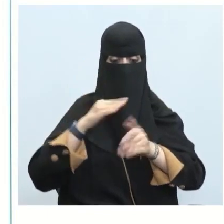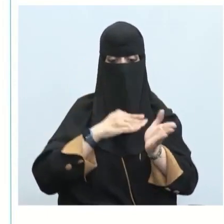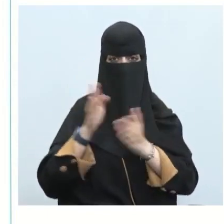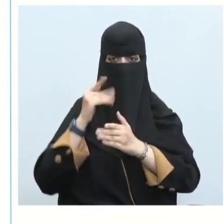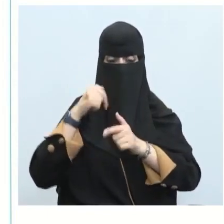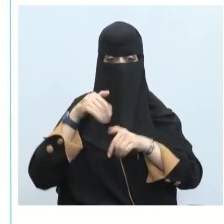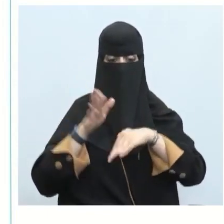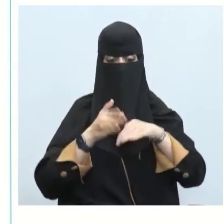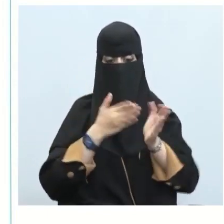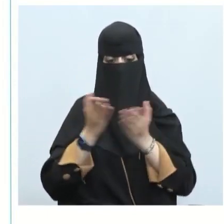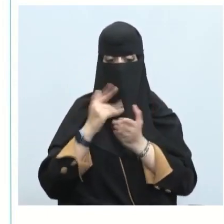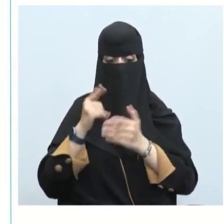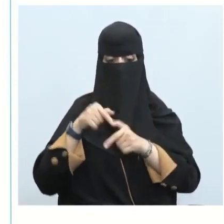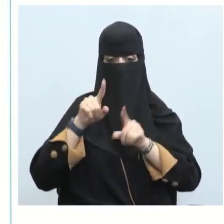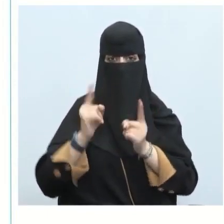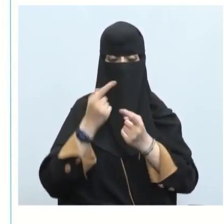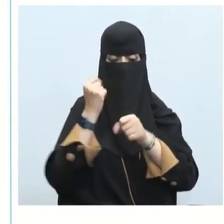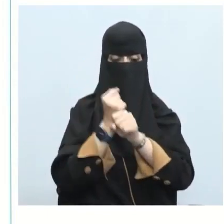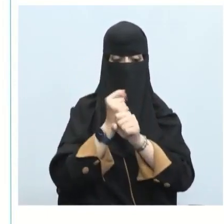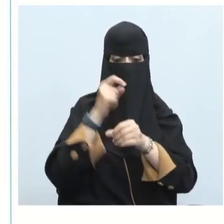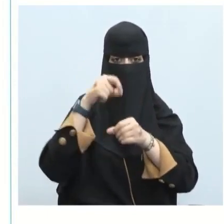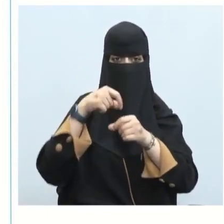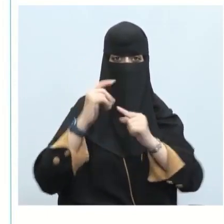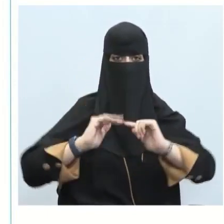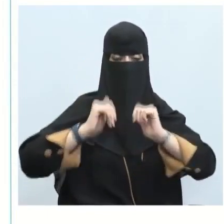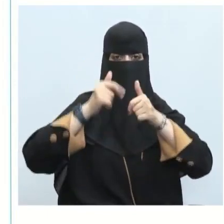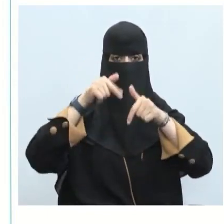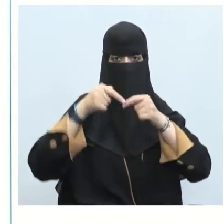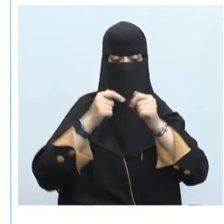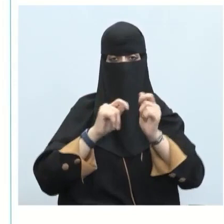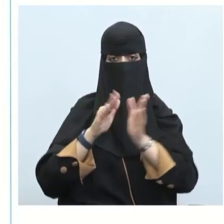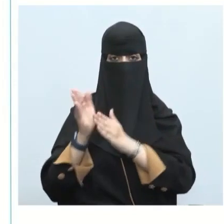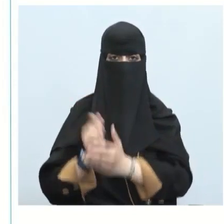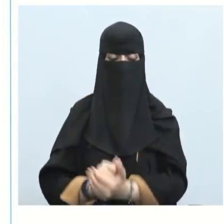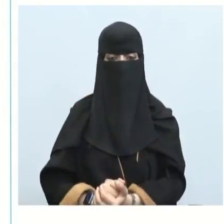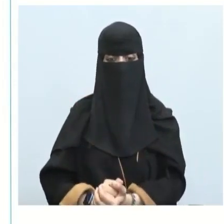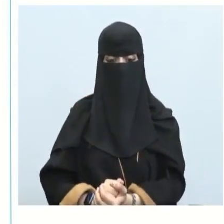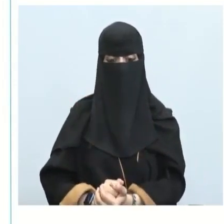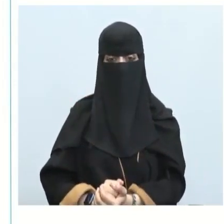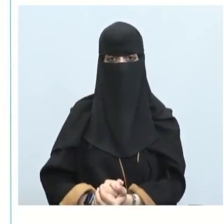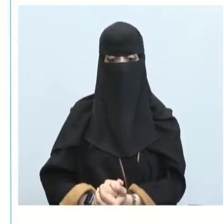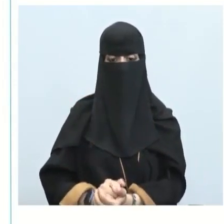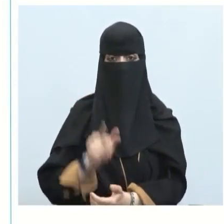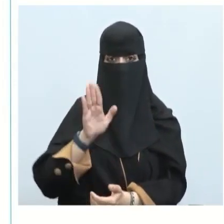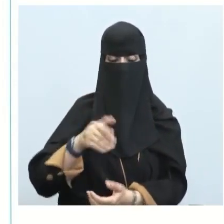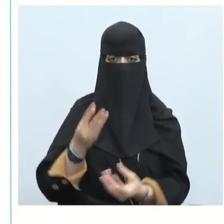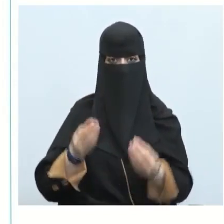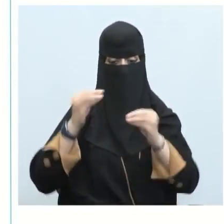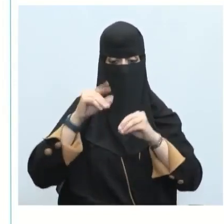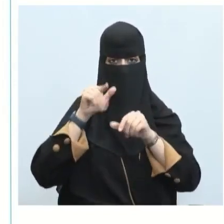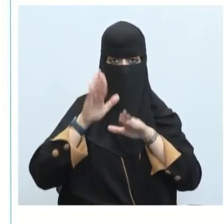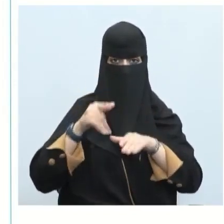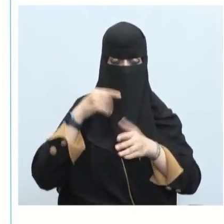تقدمهم ما تقدمه من خدمات وطبيعه العمل الذي قمت به ايضا يمكنهم من